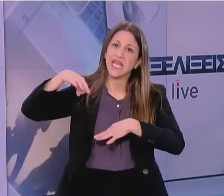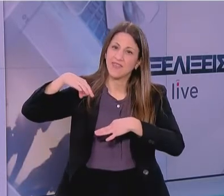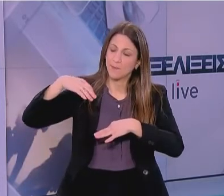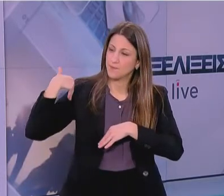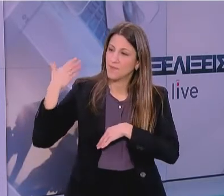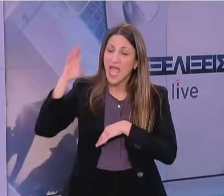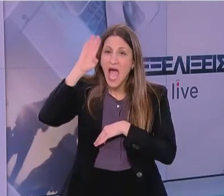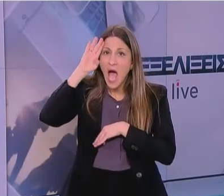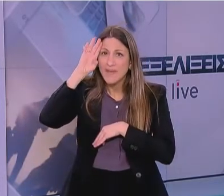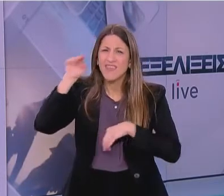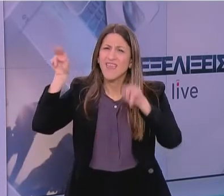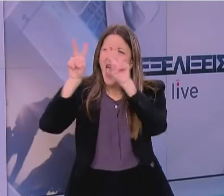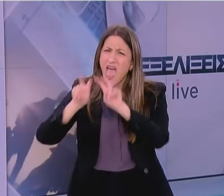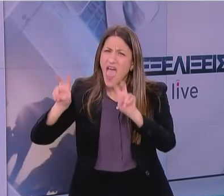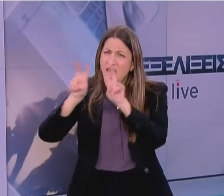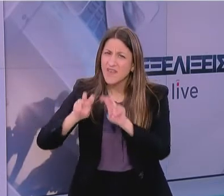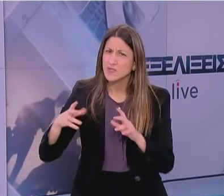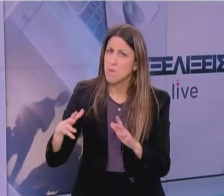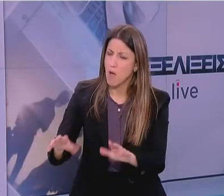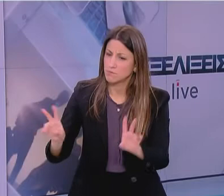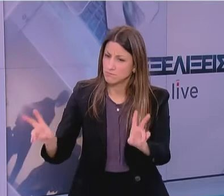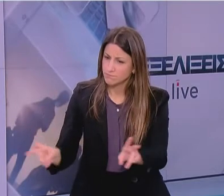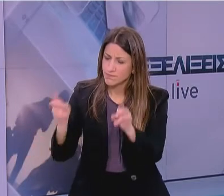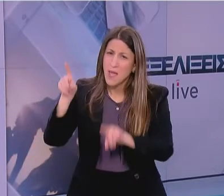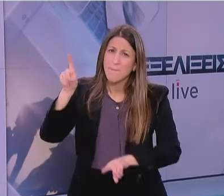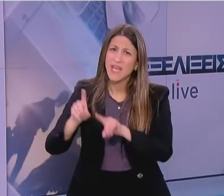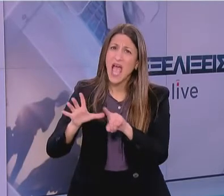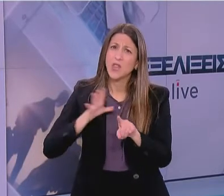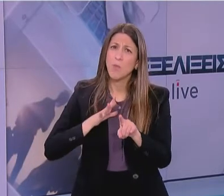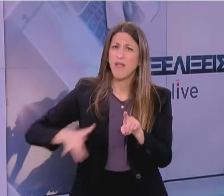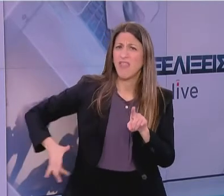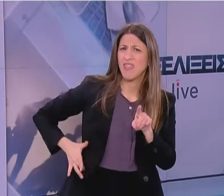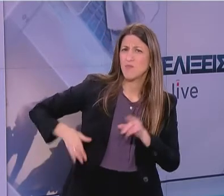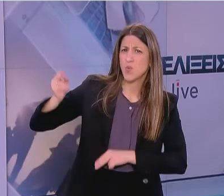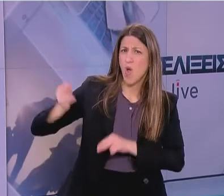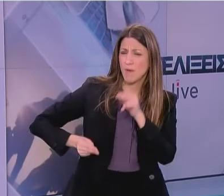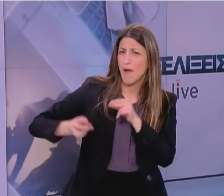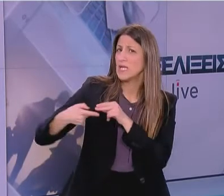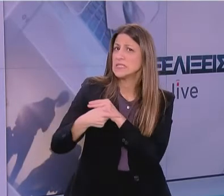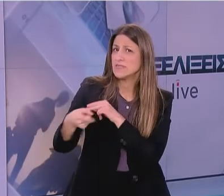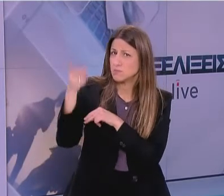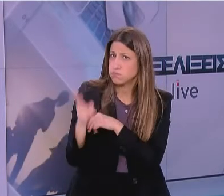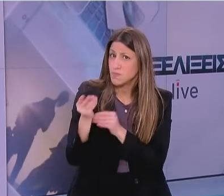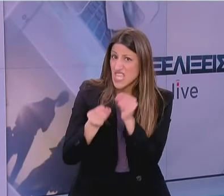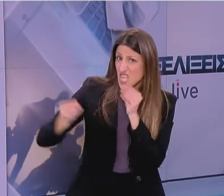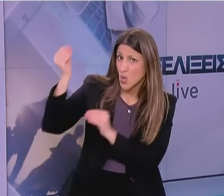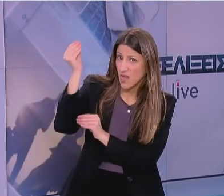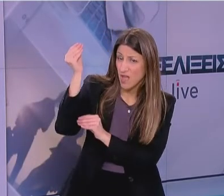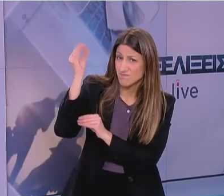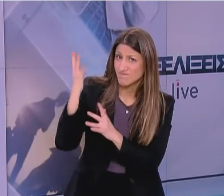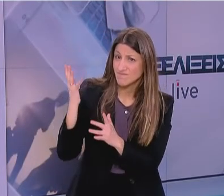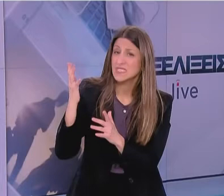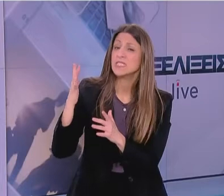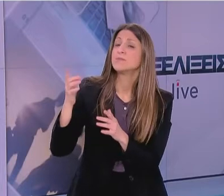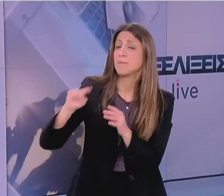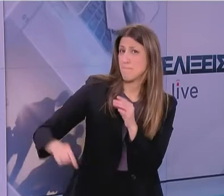Αμερική δείχνουν εμφάνιση βαριάς νεφρικής ανεπάρκειας σε ορισμένους ασθενείς με COVID-19. Ποιοι είναι οι ασθενείς που κινδυνεύουν περισσότερο να οδηγηθούν σε